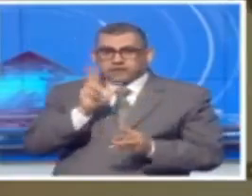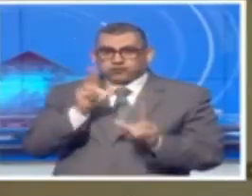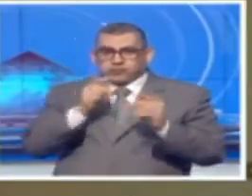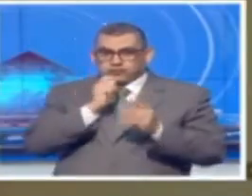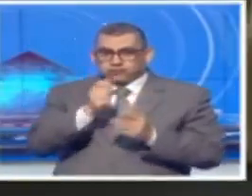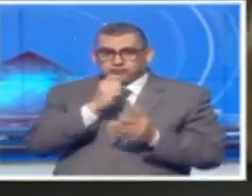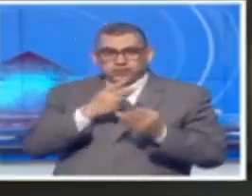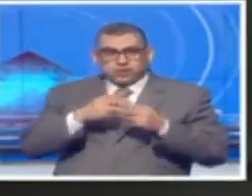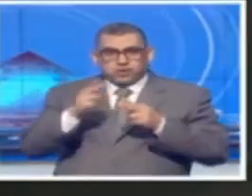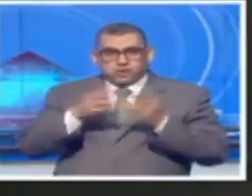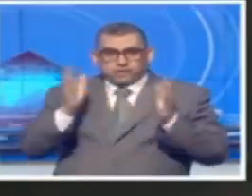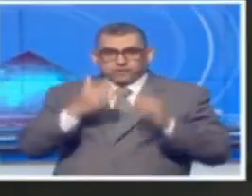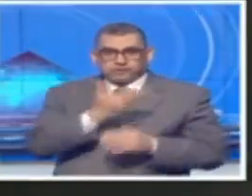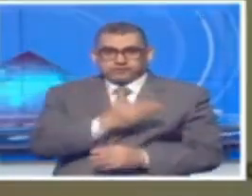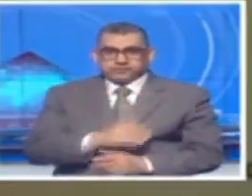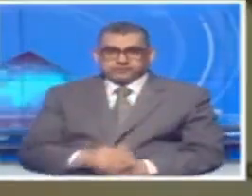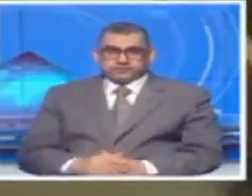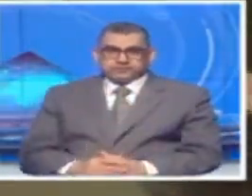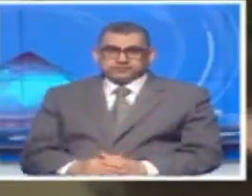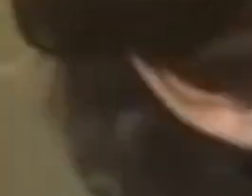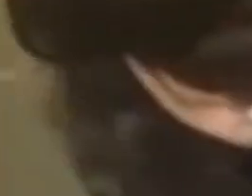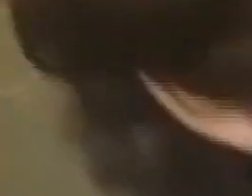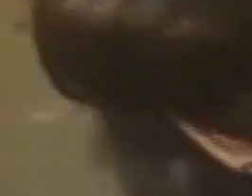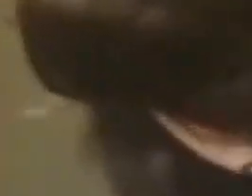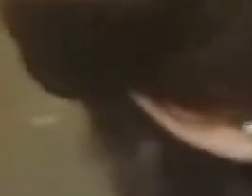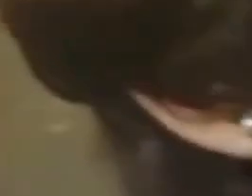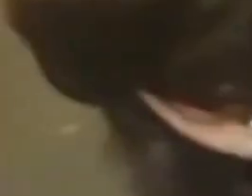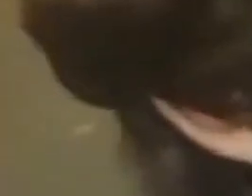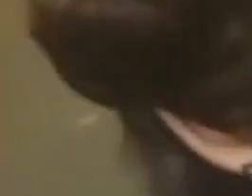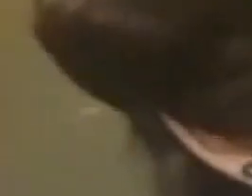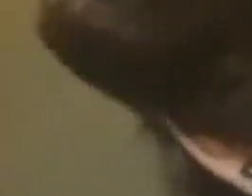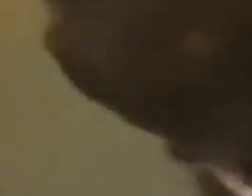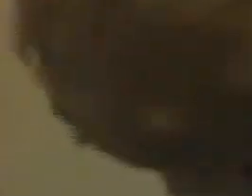الإذاعي والتلفزيوني.